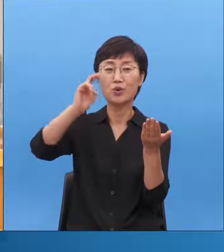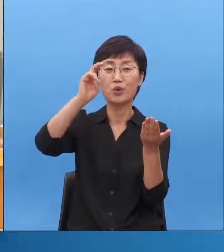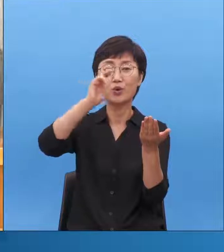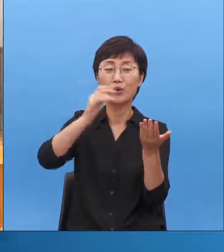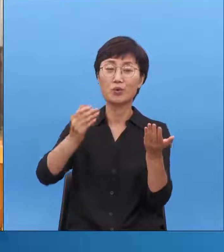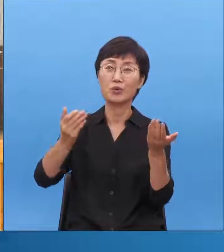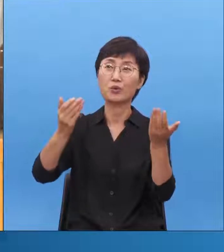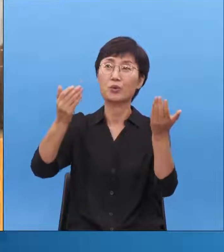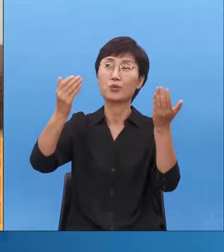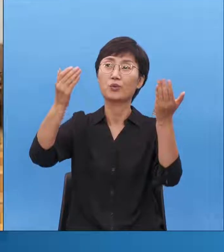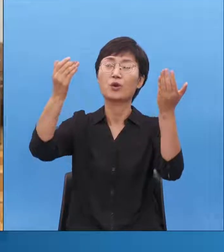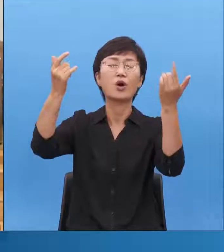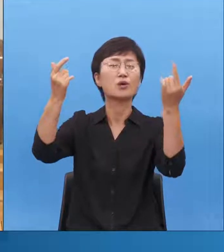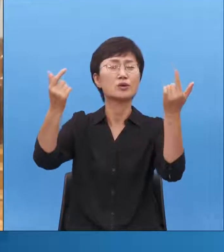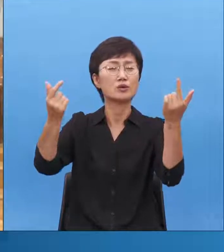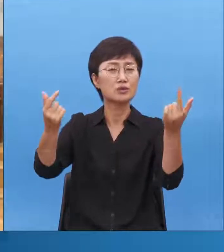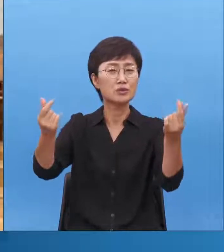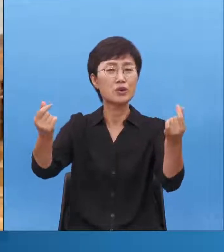찬송하는